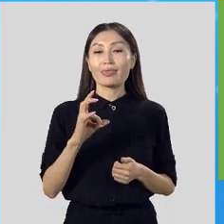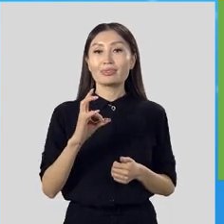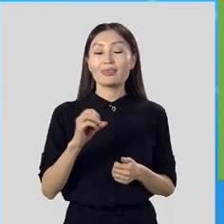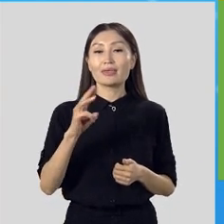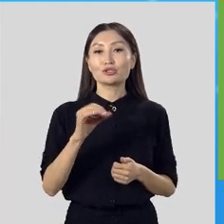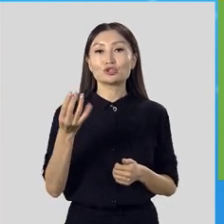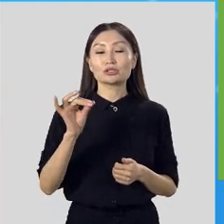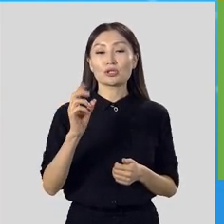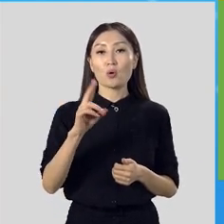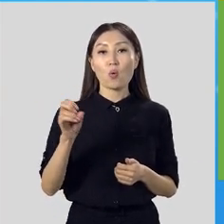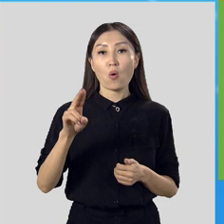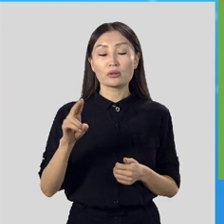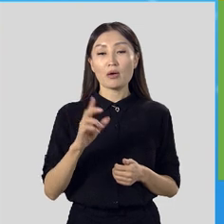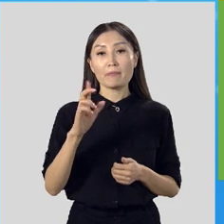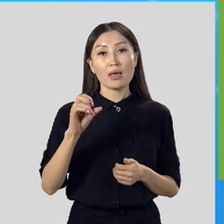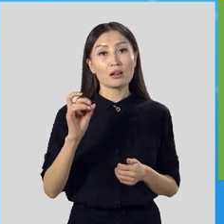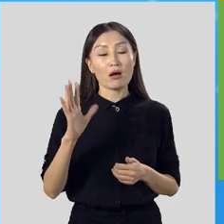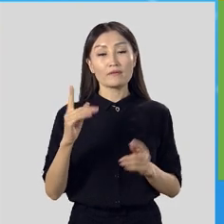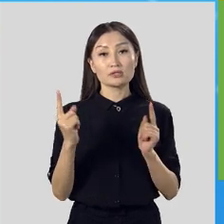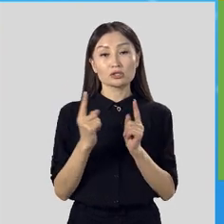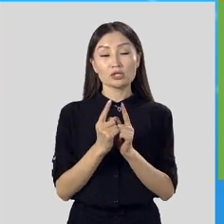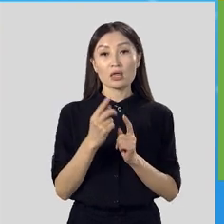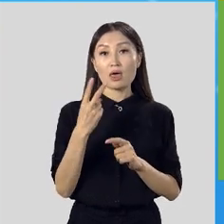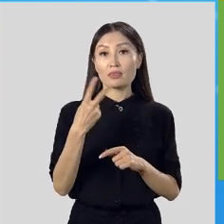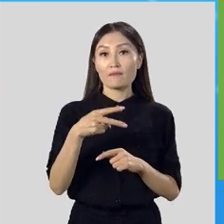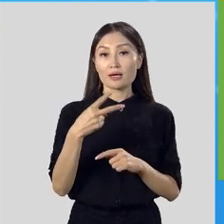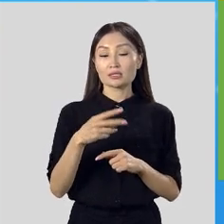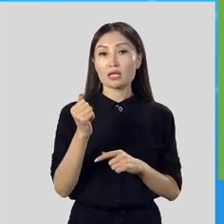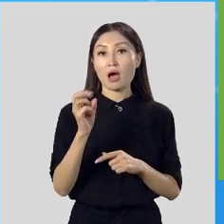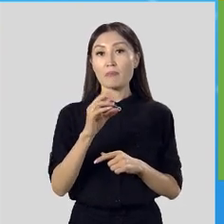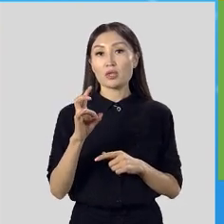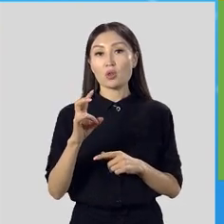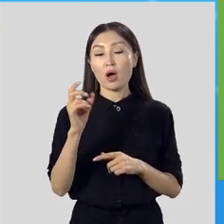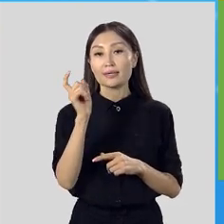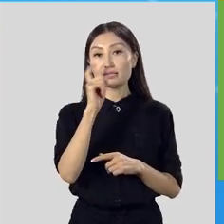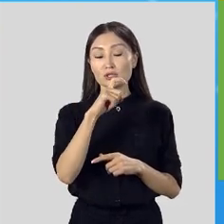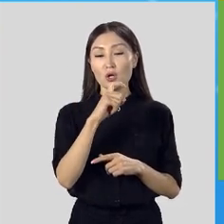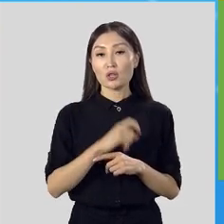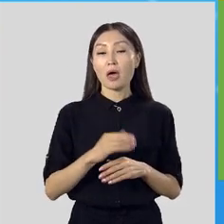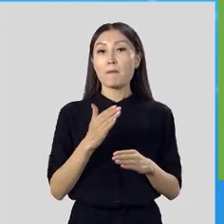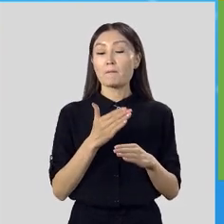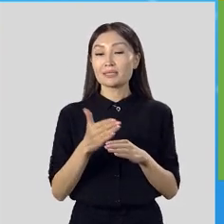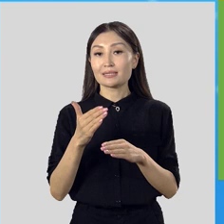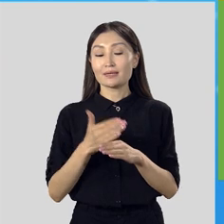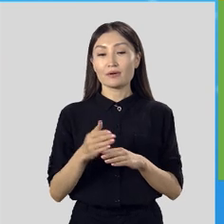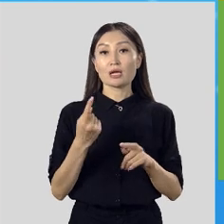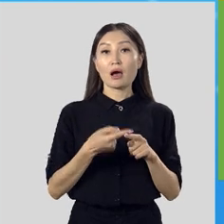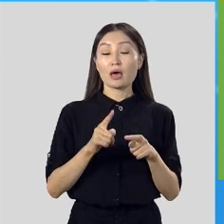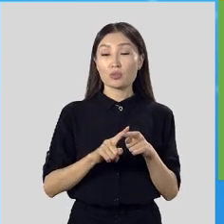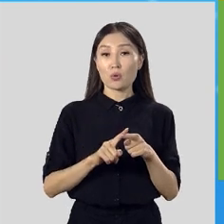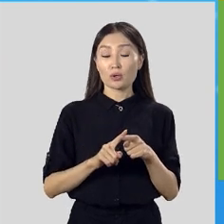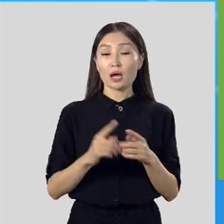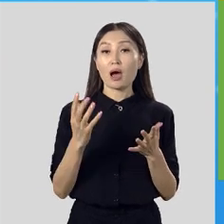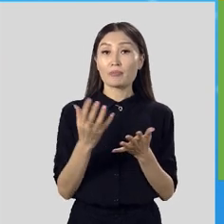Генетический код. В белках встречаются 20 аминокислот, последовательность которых